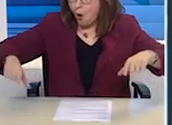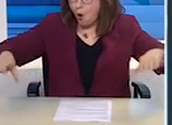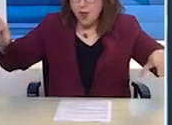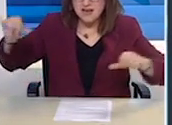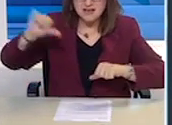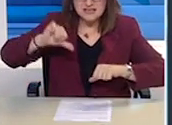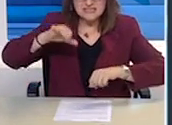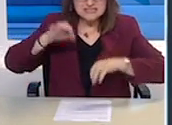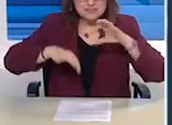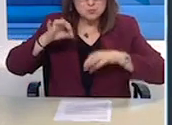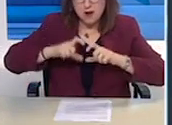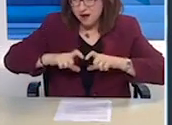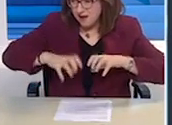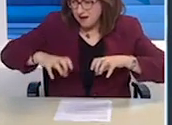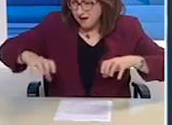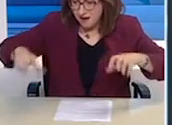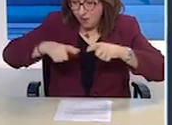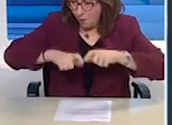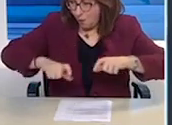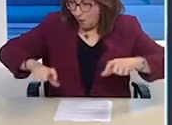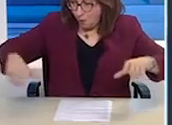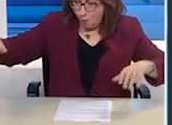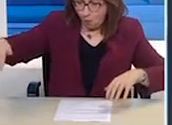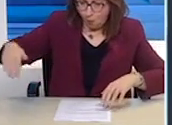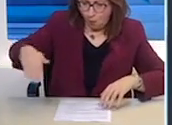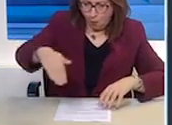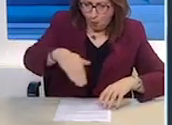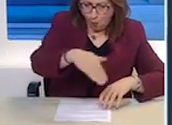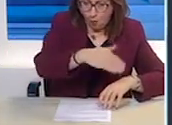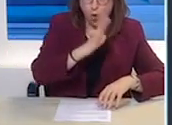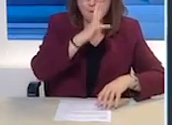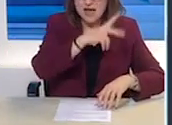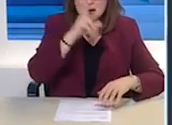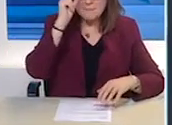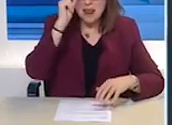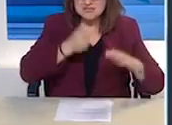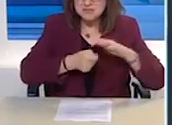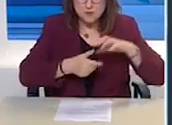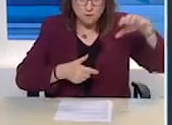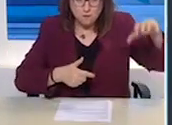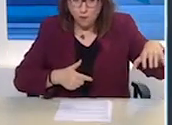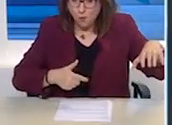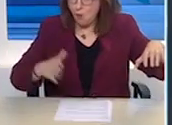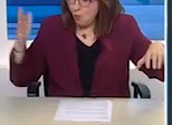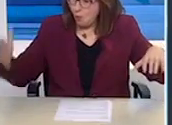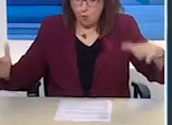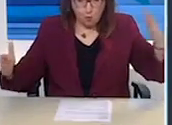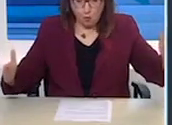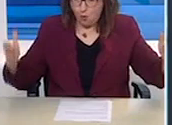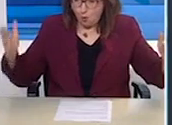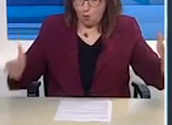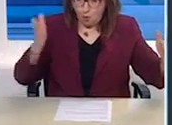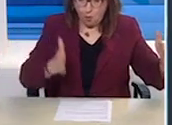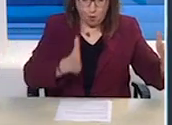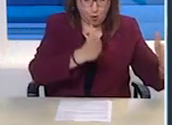του κρυπηδώματος και κατά μήκος από το ύψος της οδού Καρτάλη ως και το Πανεπιστήμιο και από το ύψος της οδού Φιλελλήνων καθόλου το μήκος